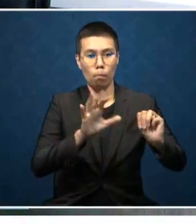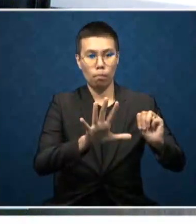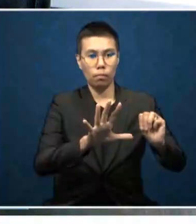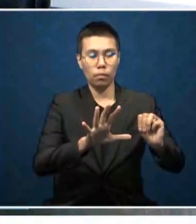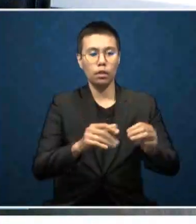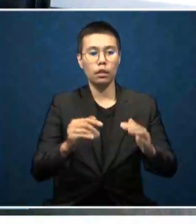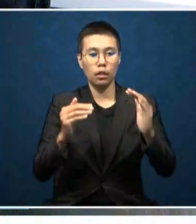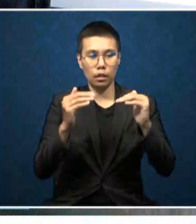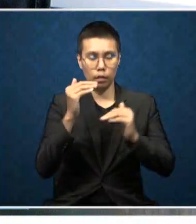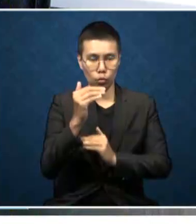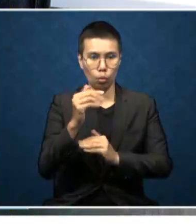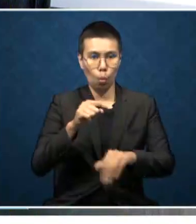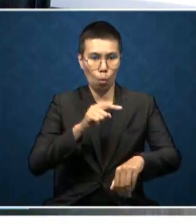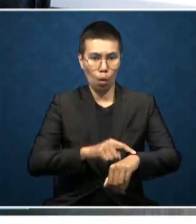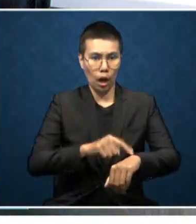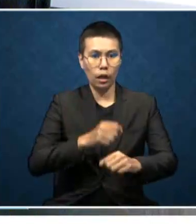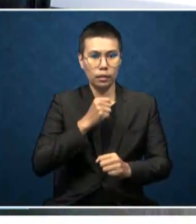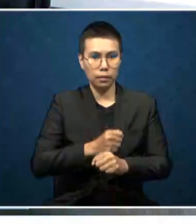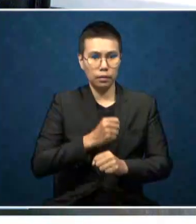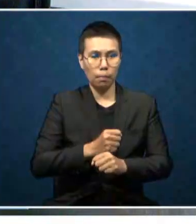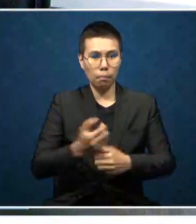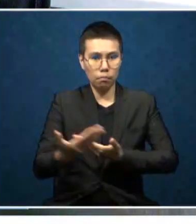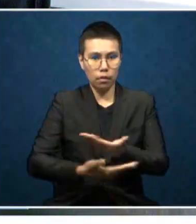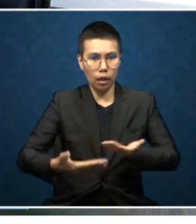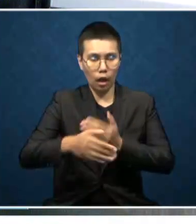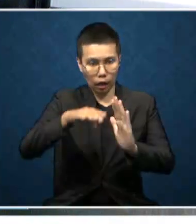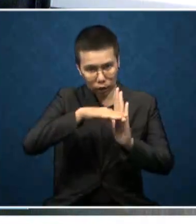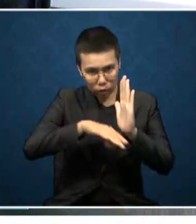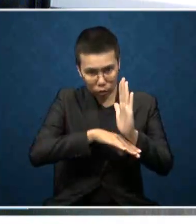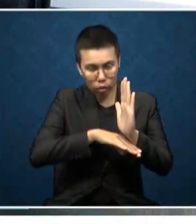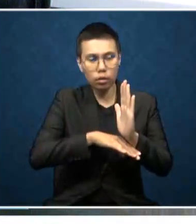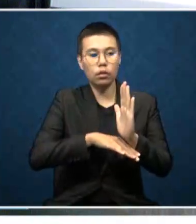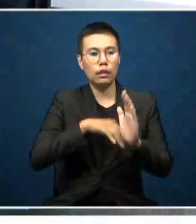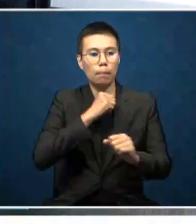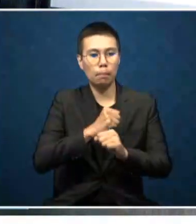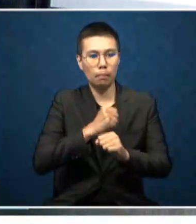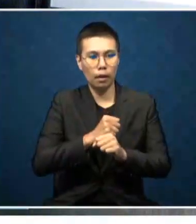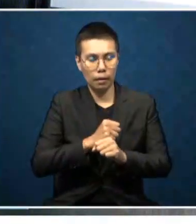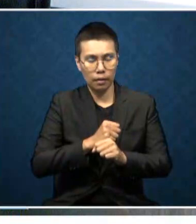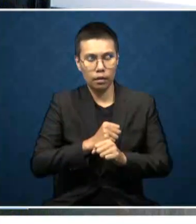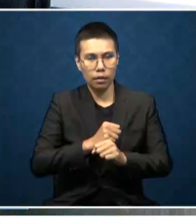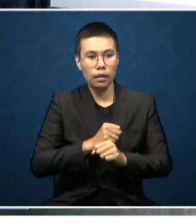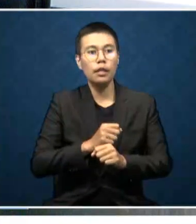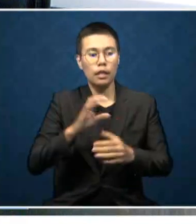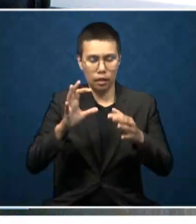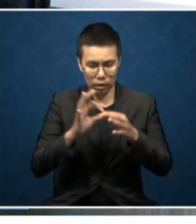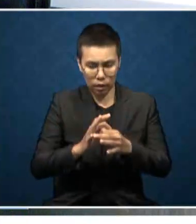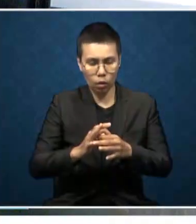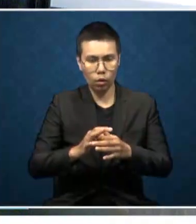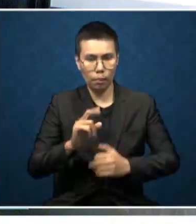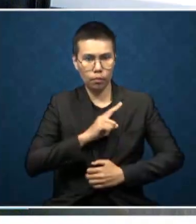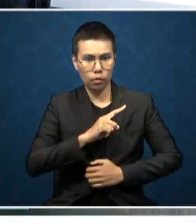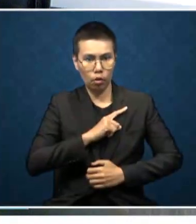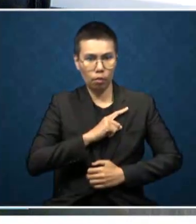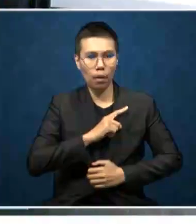ระยะเวลาแล้วเสร็จในการพิจารณาเรื่องในขั้นตอนต่างๆของการดำเนินงานในส่วนที่เกี่ยวกับหน้าที่